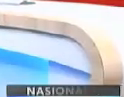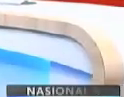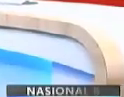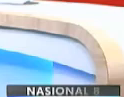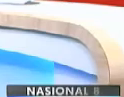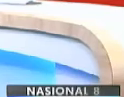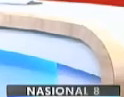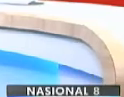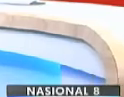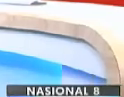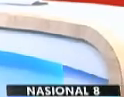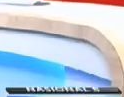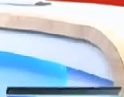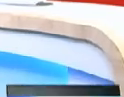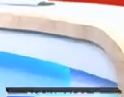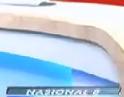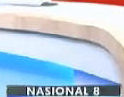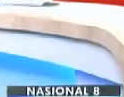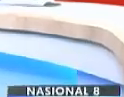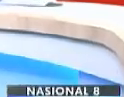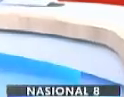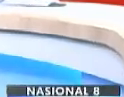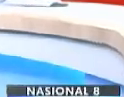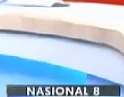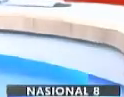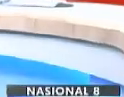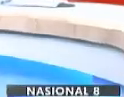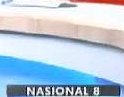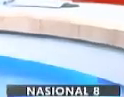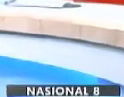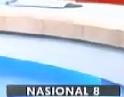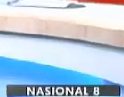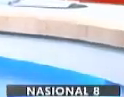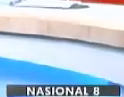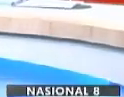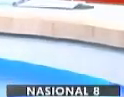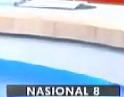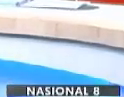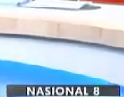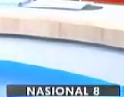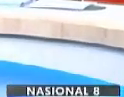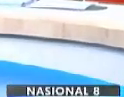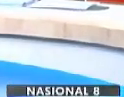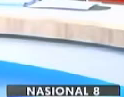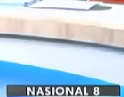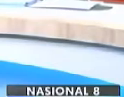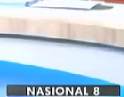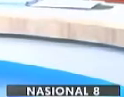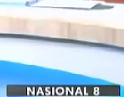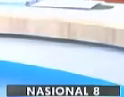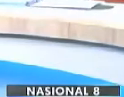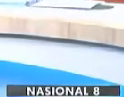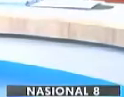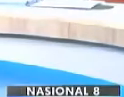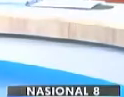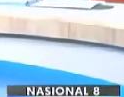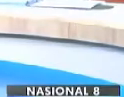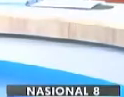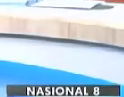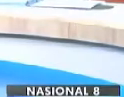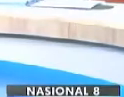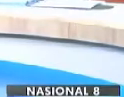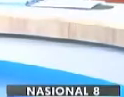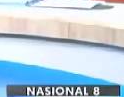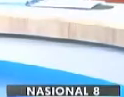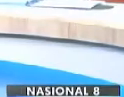Baik, assalamualaikum. Saya Kamal Firmansyah Kamaluddin. Dan saya Farhatul Achati Osman, Nasional 8, edisi 26 Oktober. Berikut